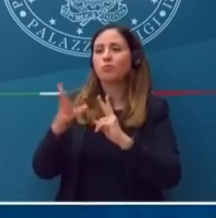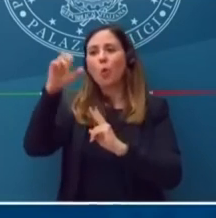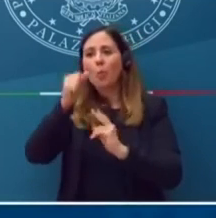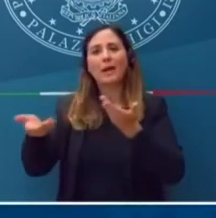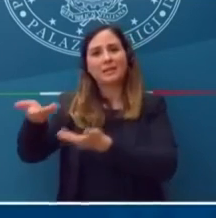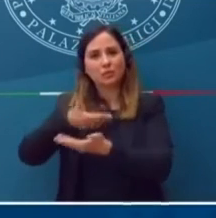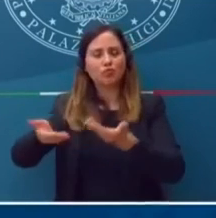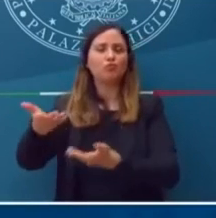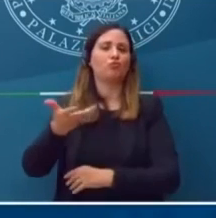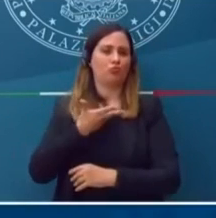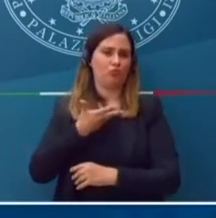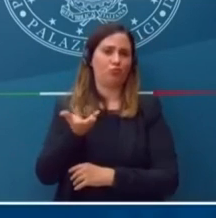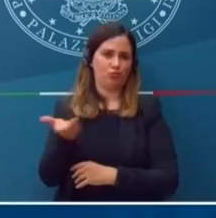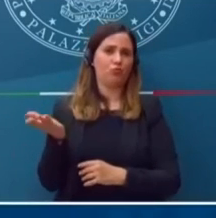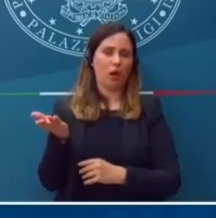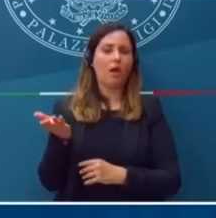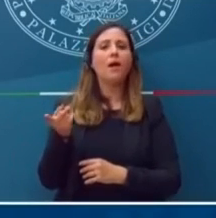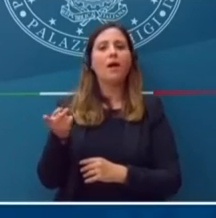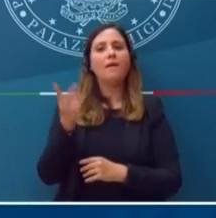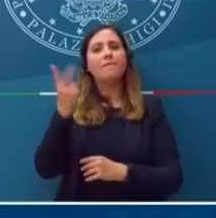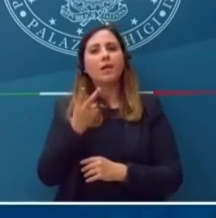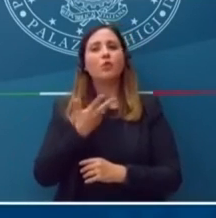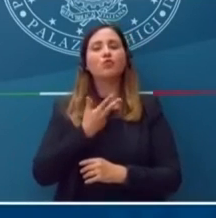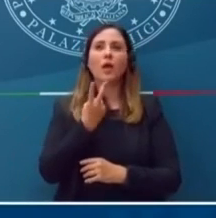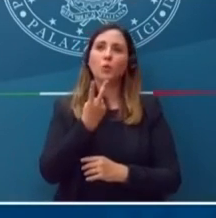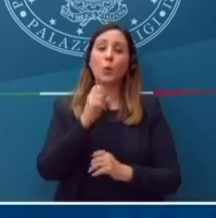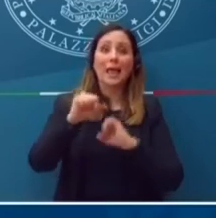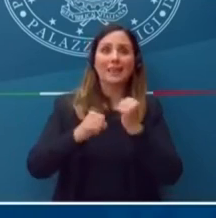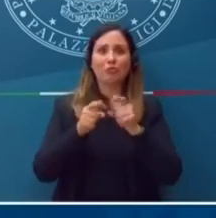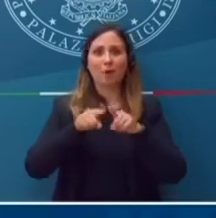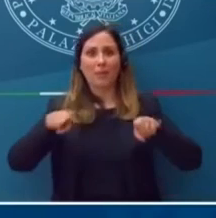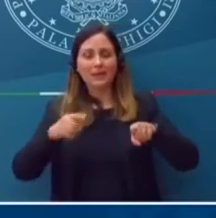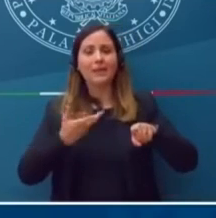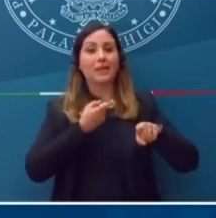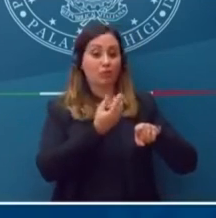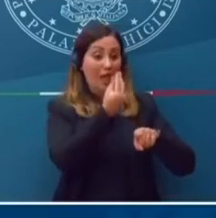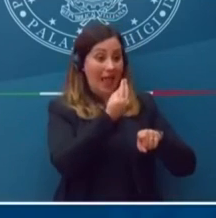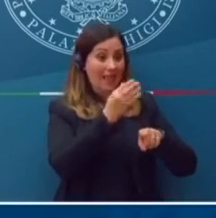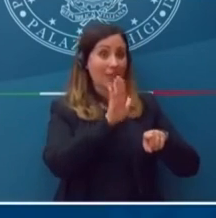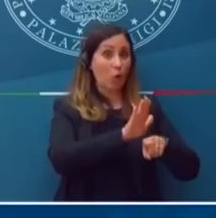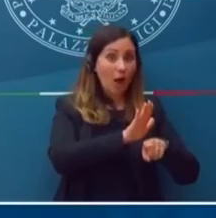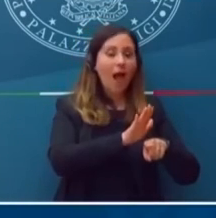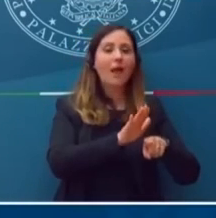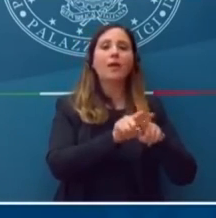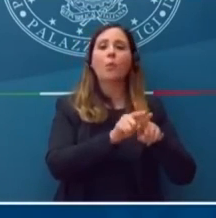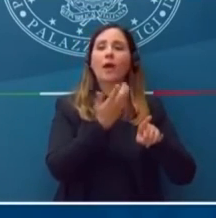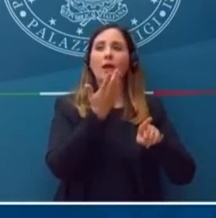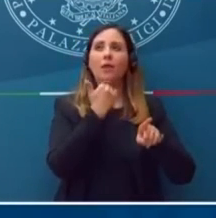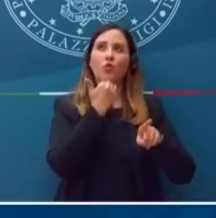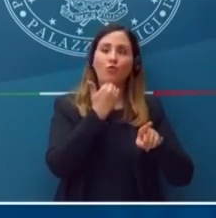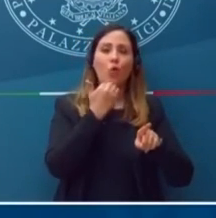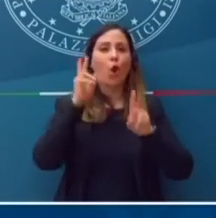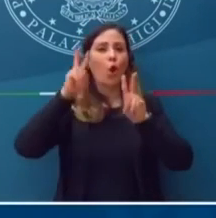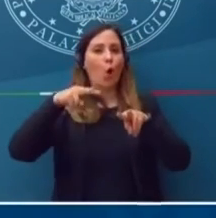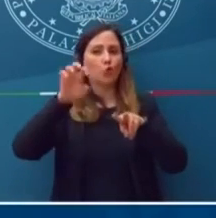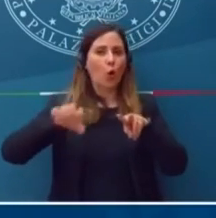O in un certo senso c'erano i due atteggiamenti, da una parte c'erano gli enti locali che non vogliono sentire sopra di sé le regioni, dall'altra ci sono le regioni che